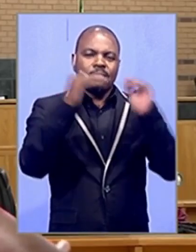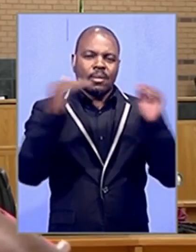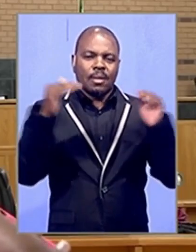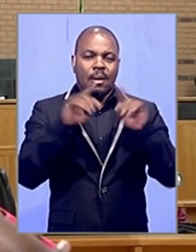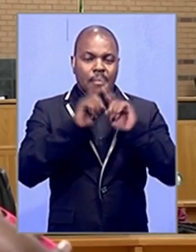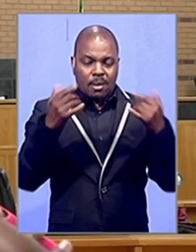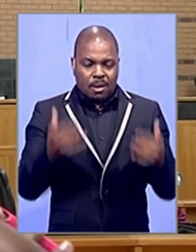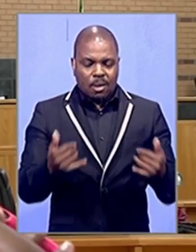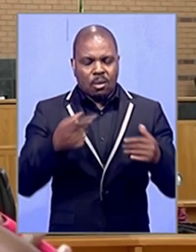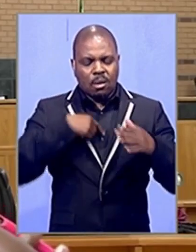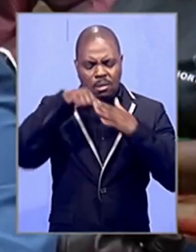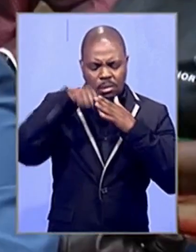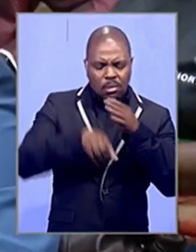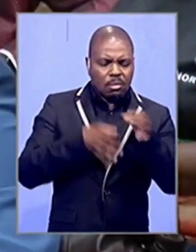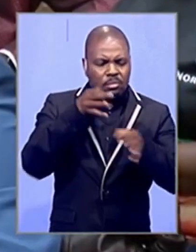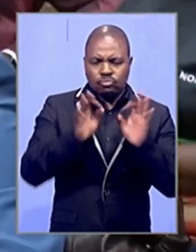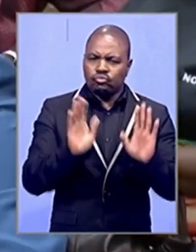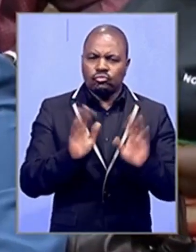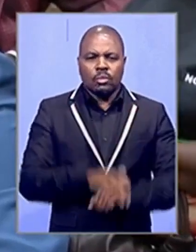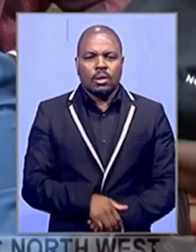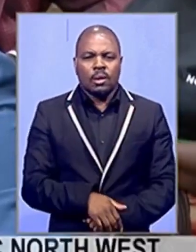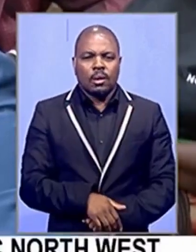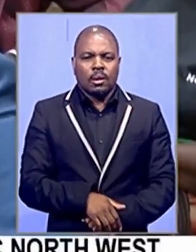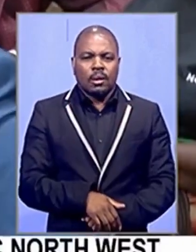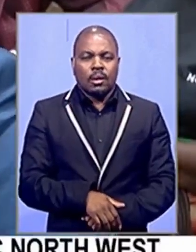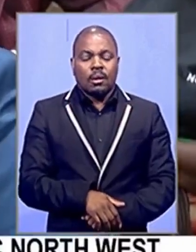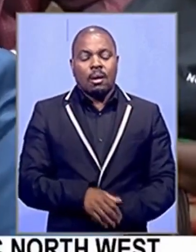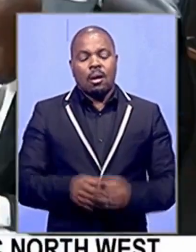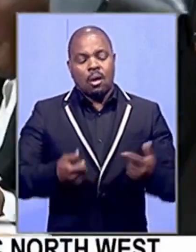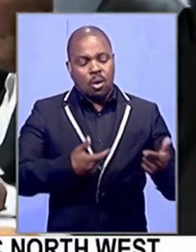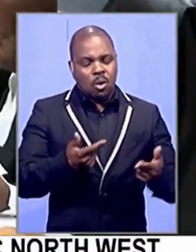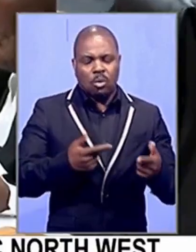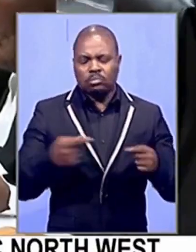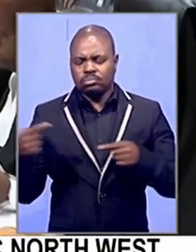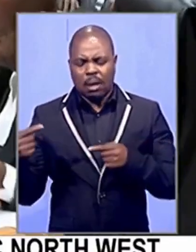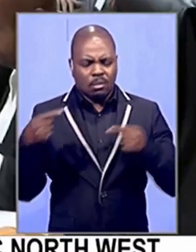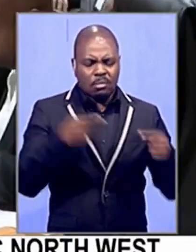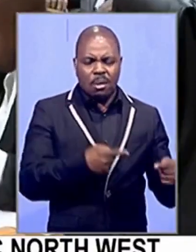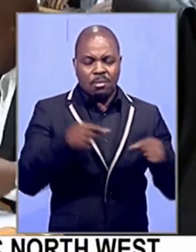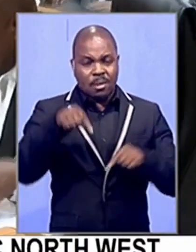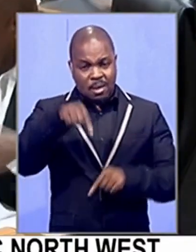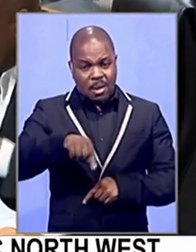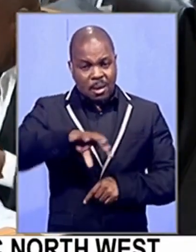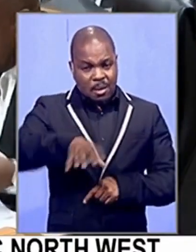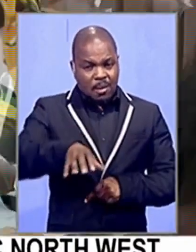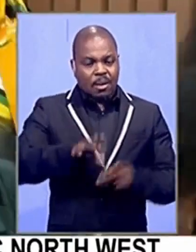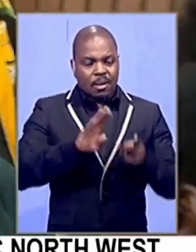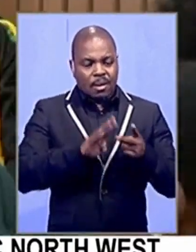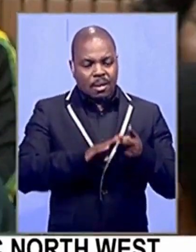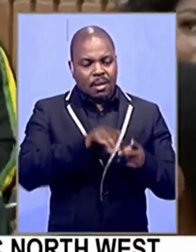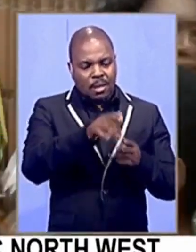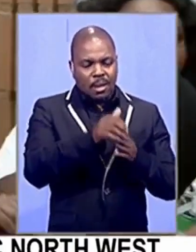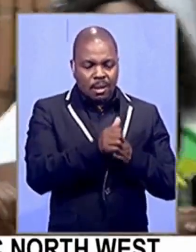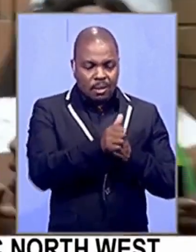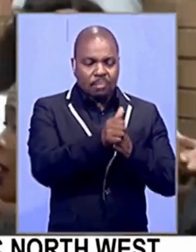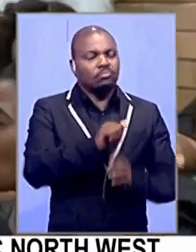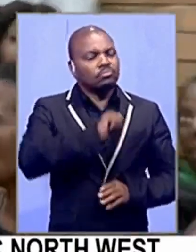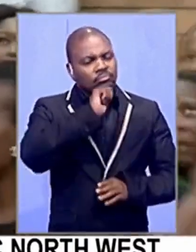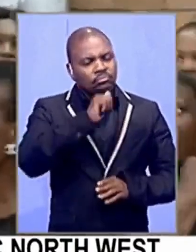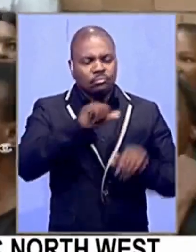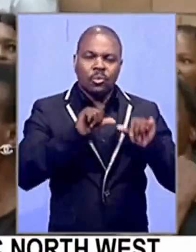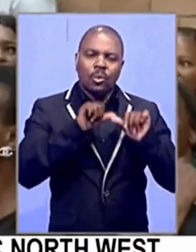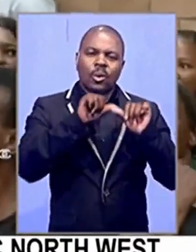for now re batla go bua thata. Ntle le dintwa tsa semolao mo lekokong la ANC mo Profenseng, keteledipele ya lekoko e tsweletse go rulaganya le